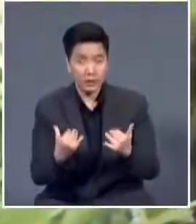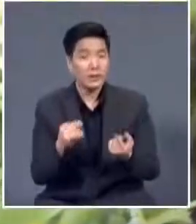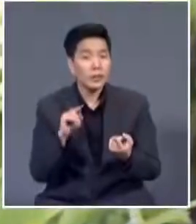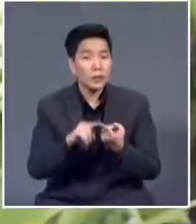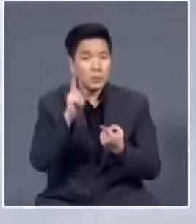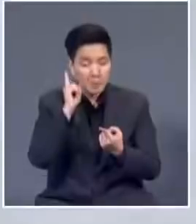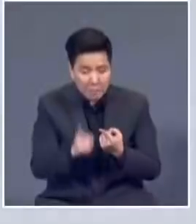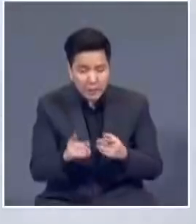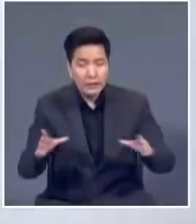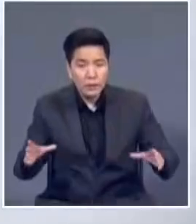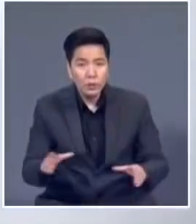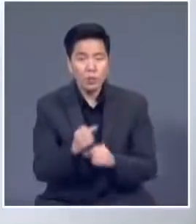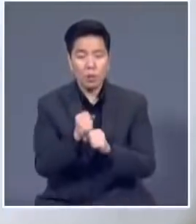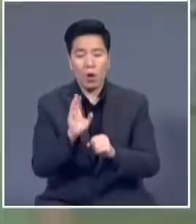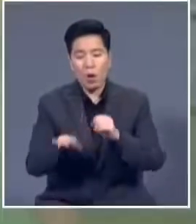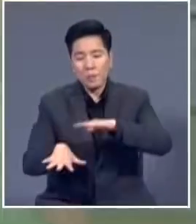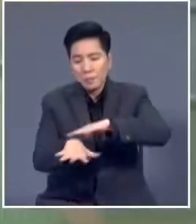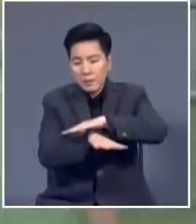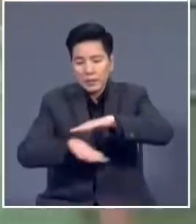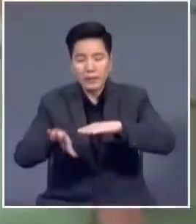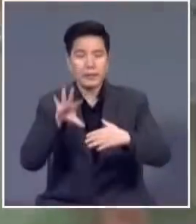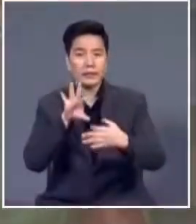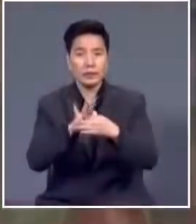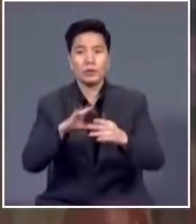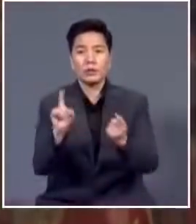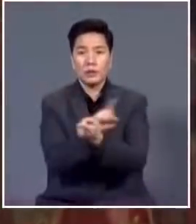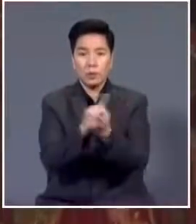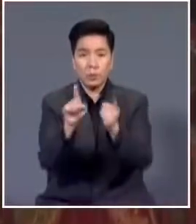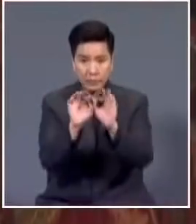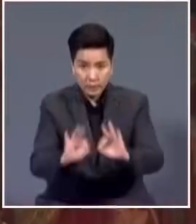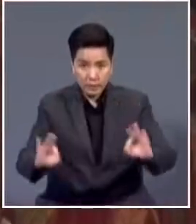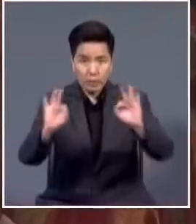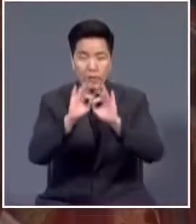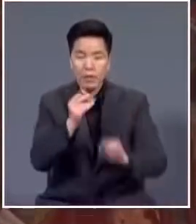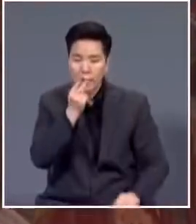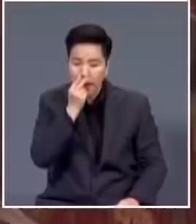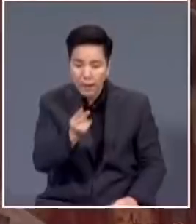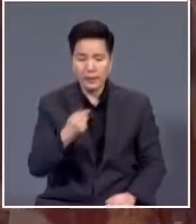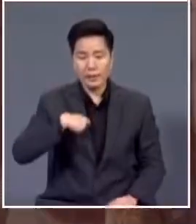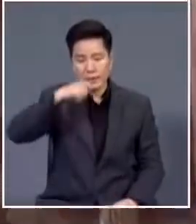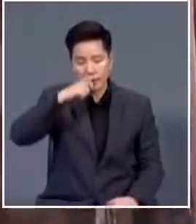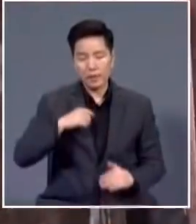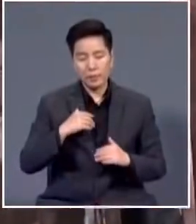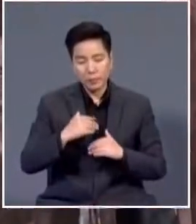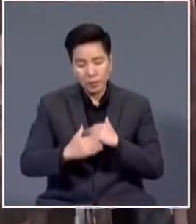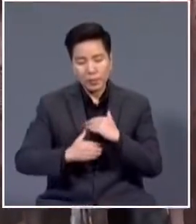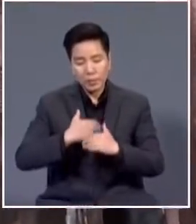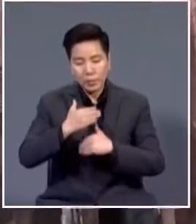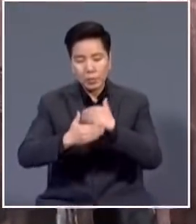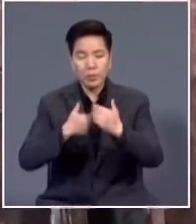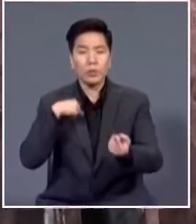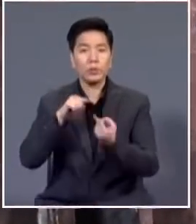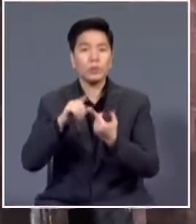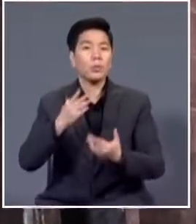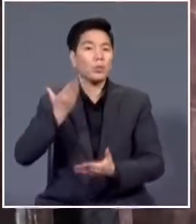นับว่าเป็นส่วนหนึ่งของโครงสร้างพื้นฐานทางสังคมที่สำคัญที่สะท้อนถึงวิวัฒนาการความเจริญก้าวหน้าและประวัติศาสตร์อันคุณงามของช